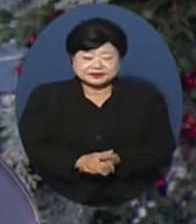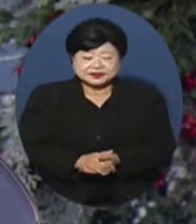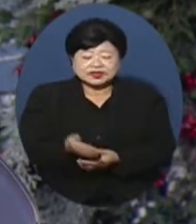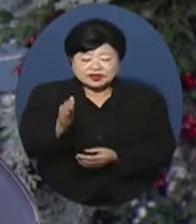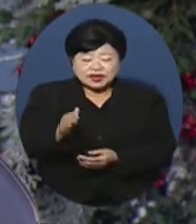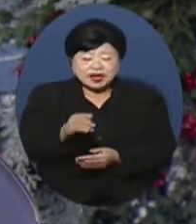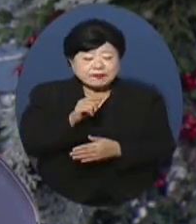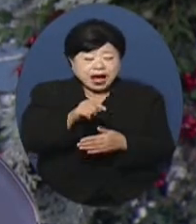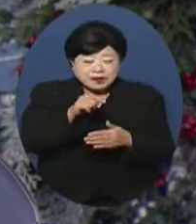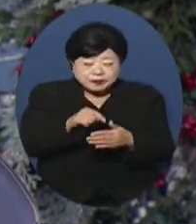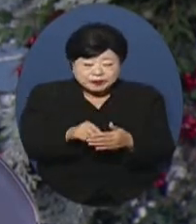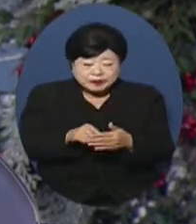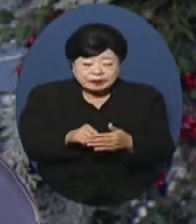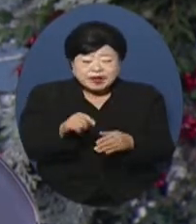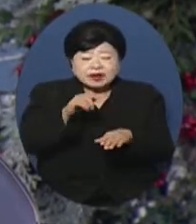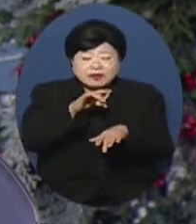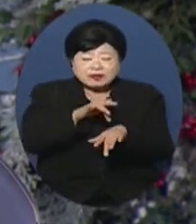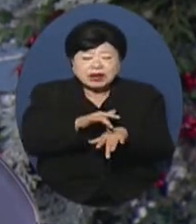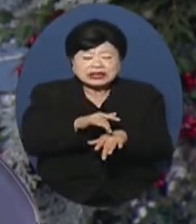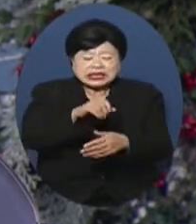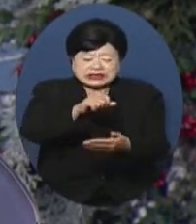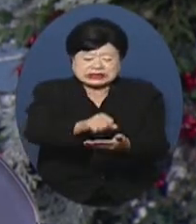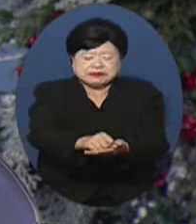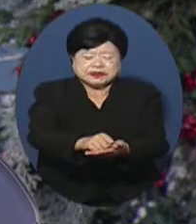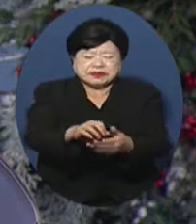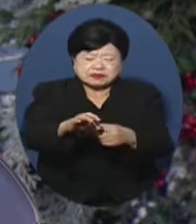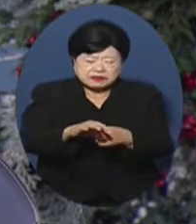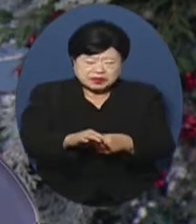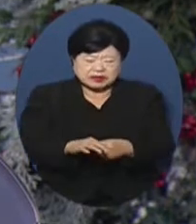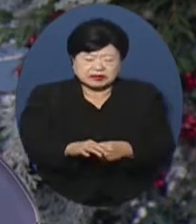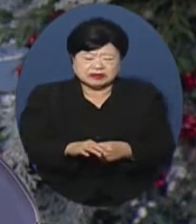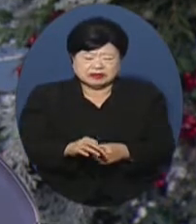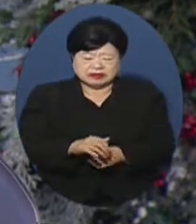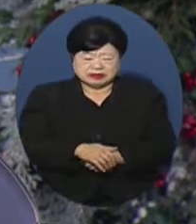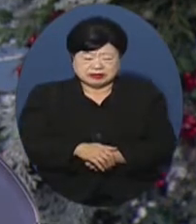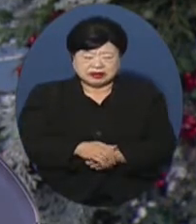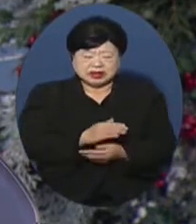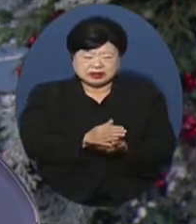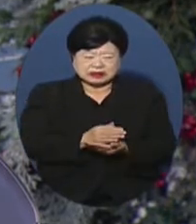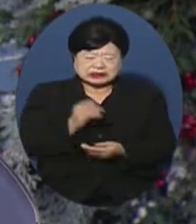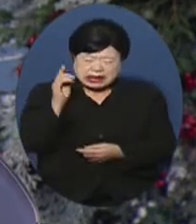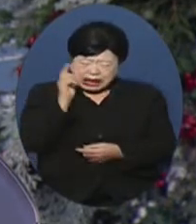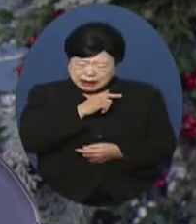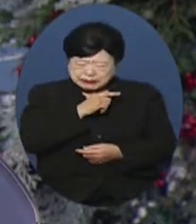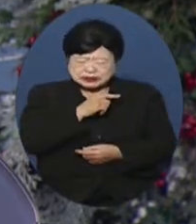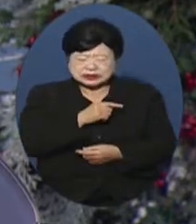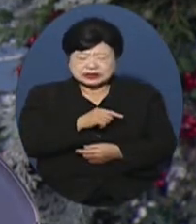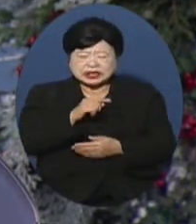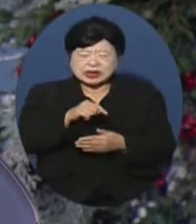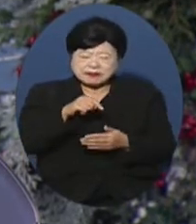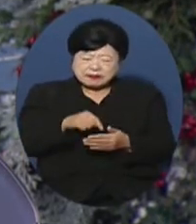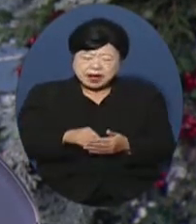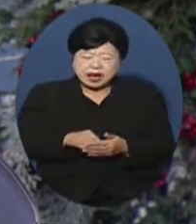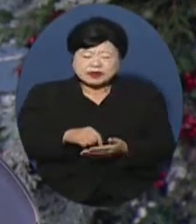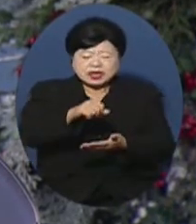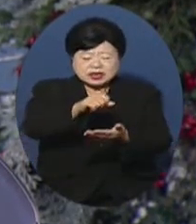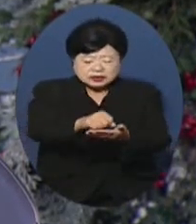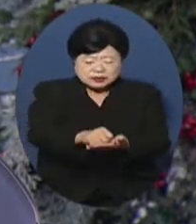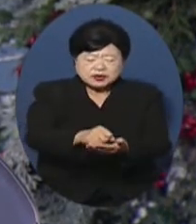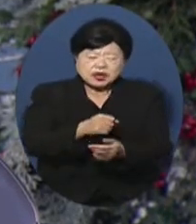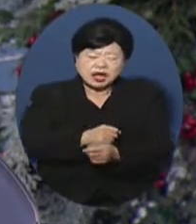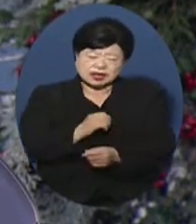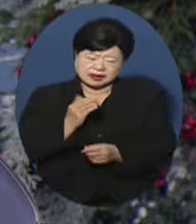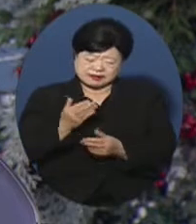근데 마음이 마야의 붙잡히면 몸에다 악한 것들이 마음을 10 점령해야